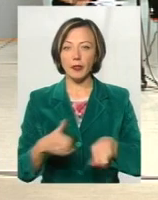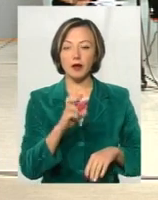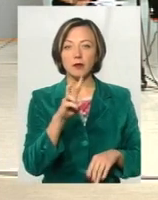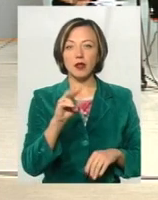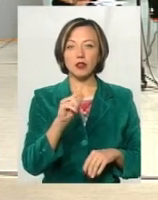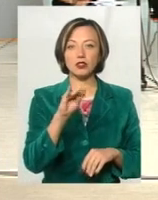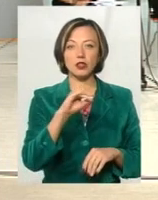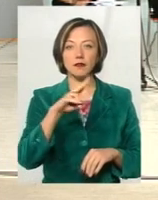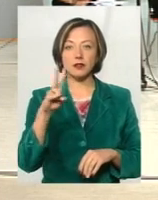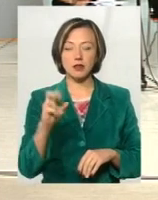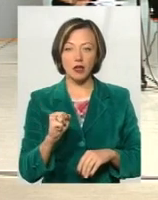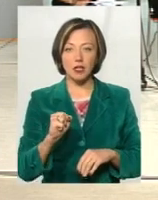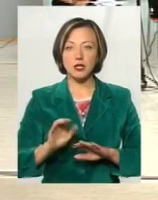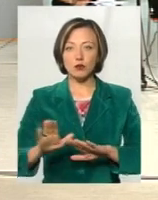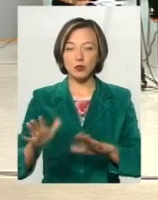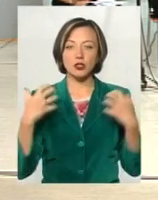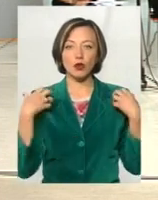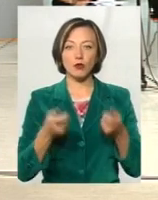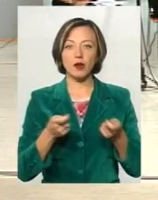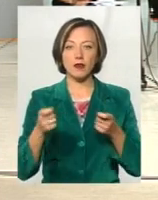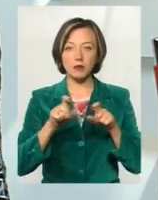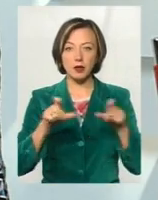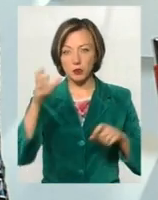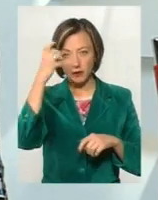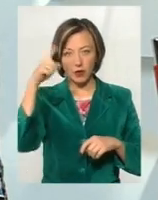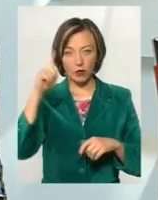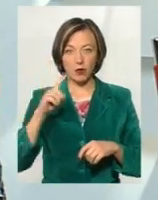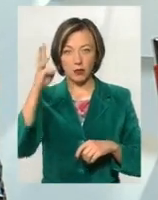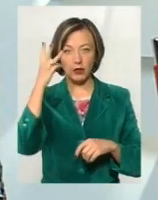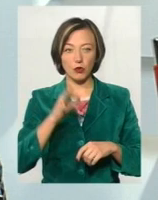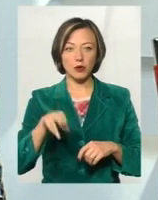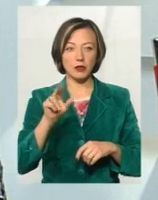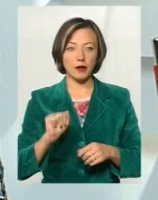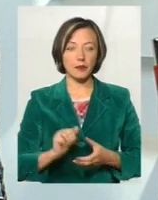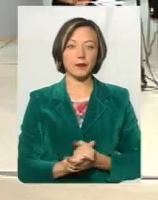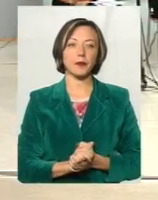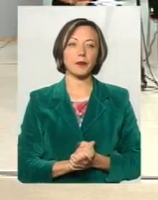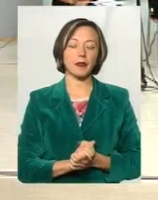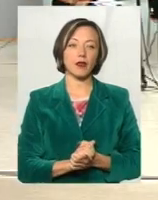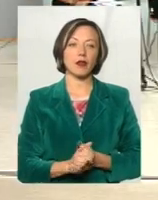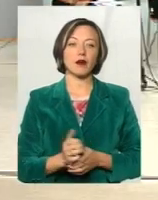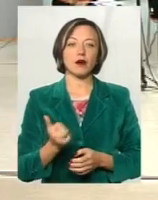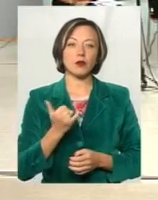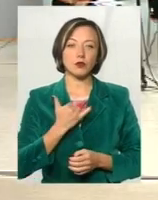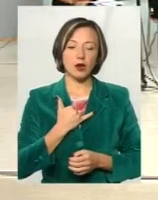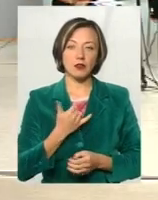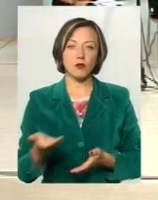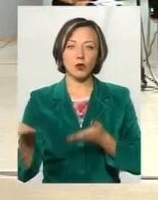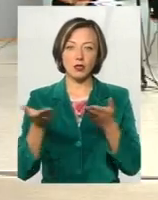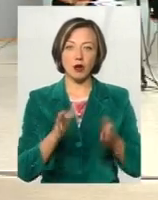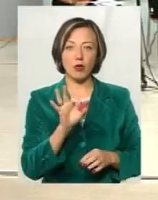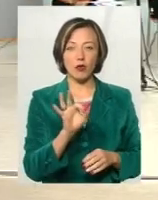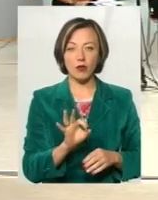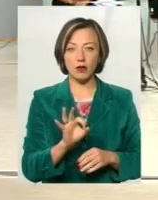Блажієвська, заступник начальника управління Департаменту освіти і науки Хмельницької ОДА. А також у нас в гостях сьогодні